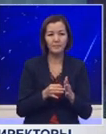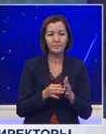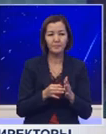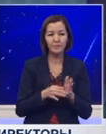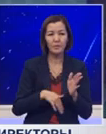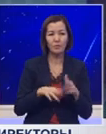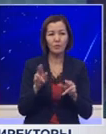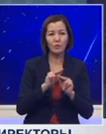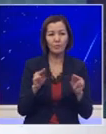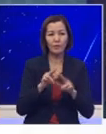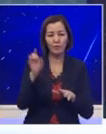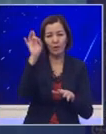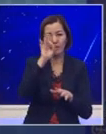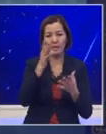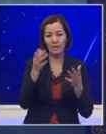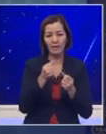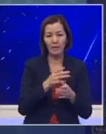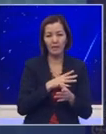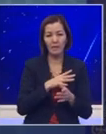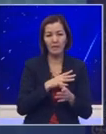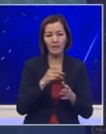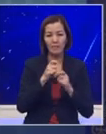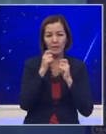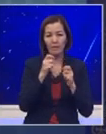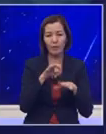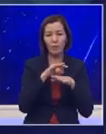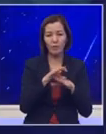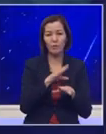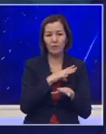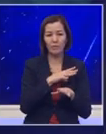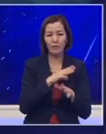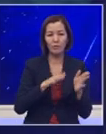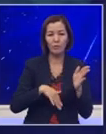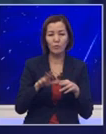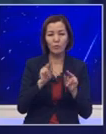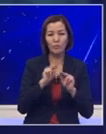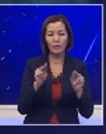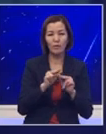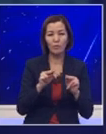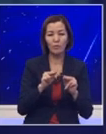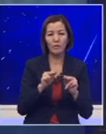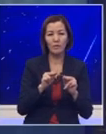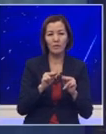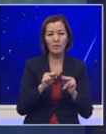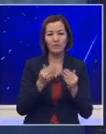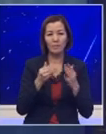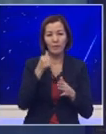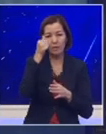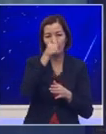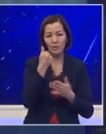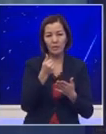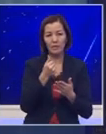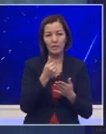үздік педагог атағын егер педагогтеріне марапаттау өткізіліп жатыр. Үздік педагогтың қатарына биылғы жылы